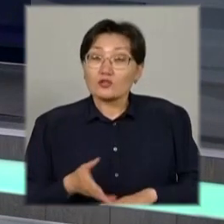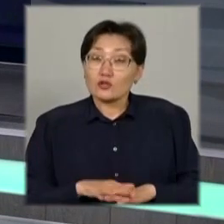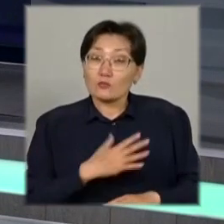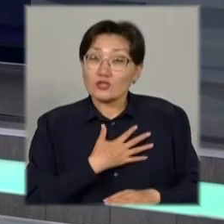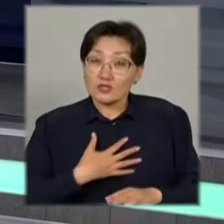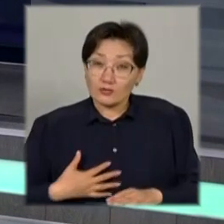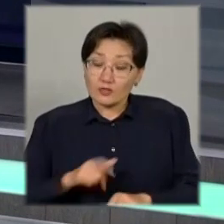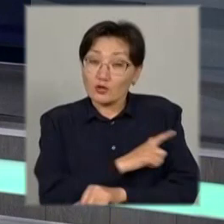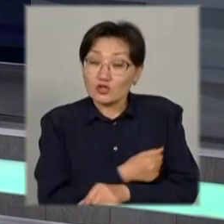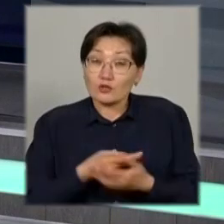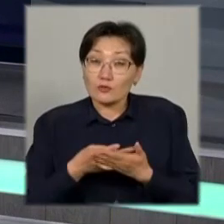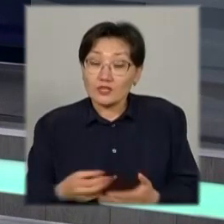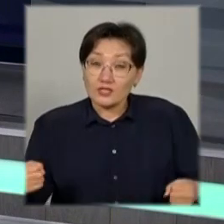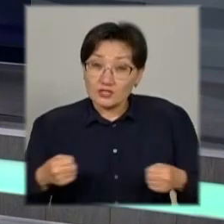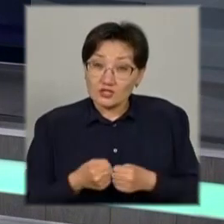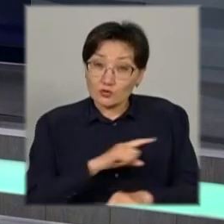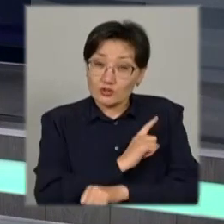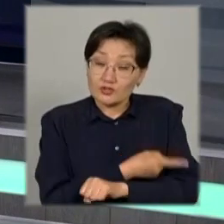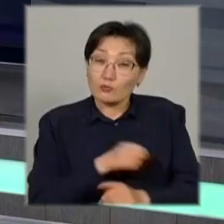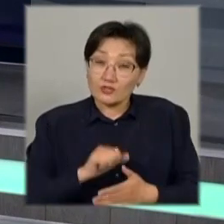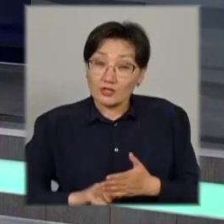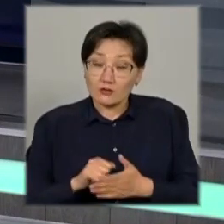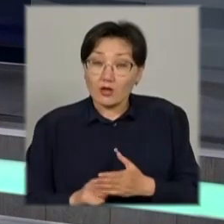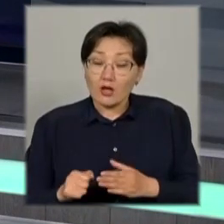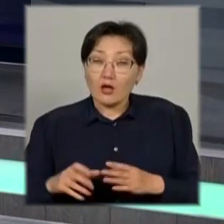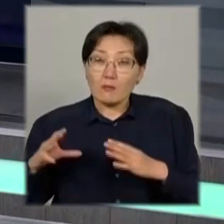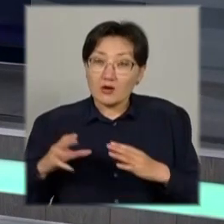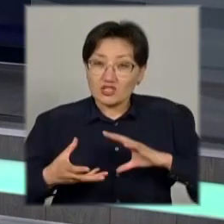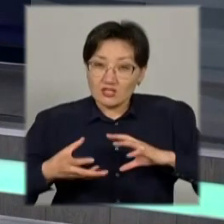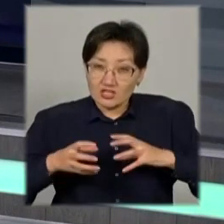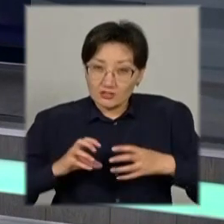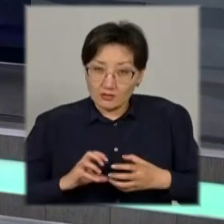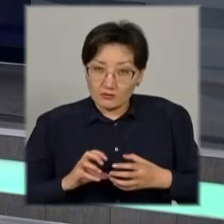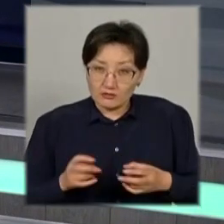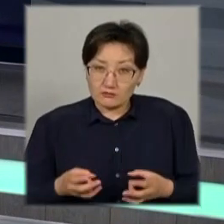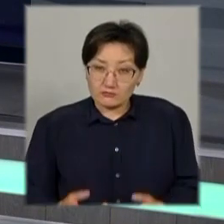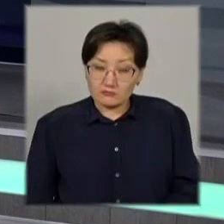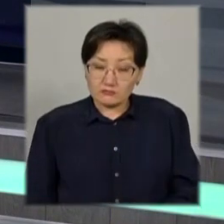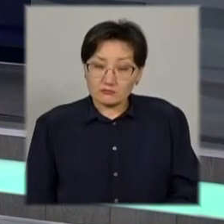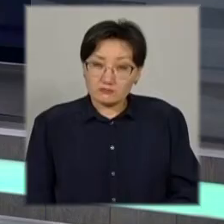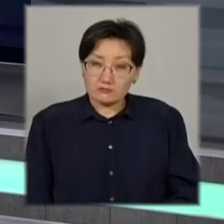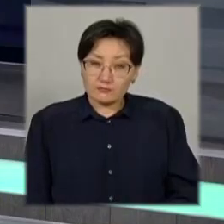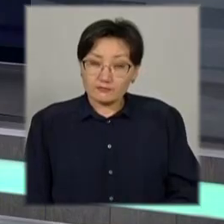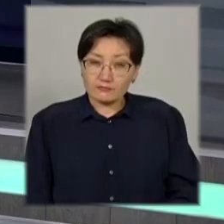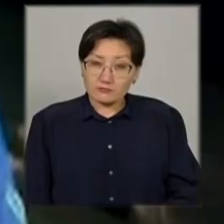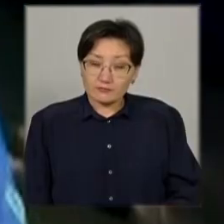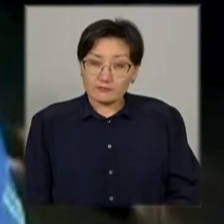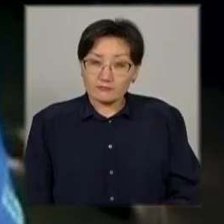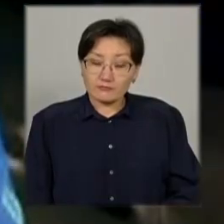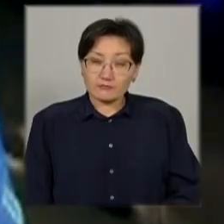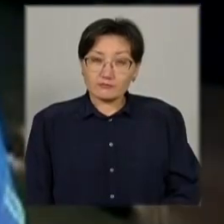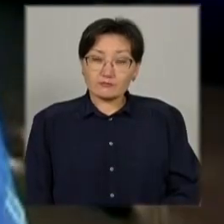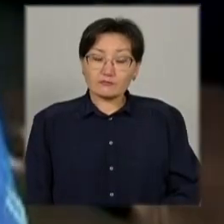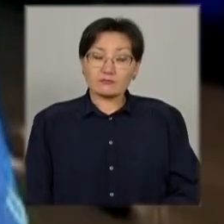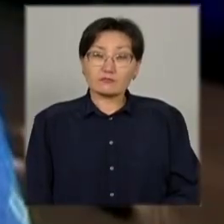азамат ауыр жағдайда ауруханаға жеткізілді. Соққының қатты болғаны соншалық, машиналардың сау тамтығы қалмаған.